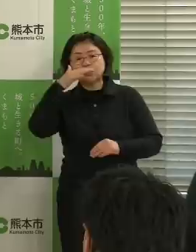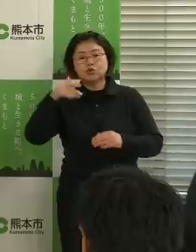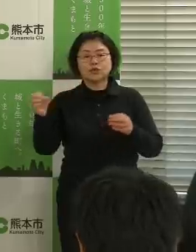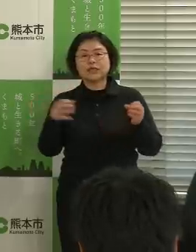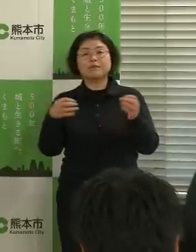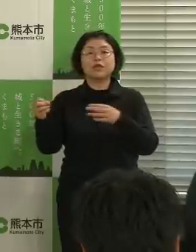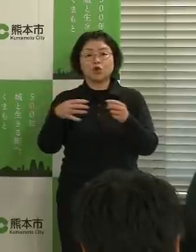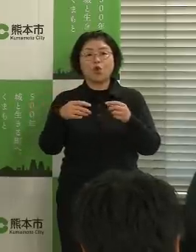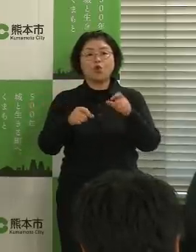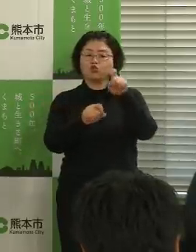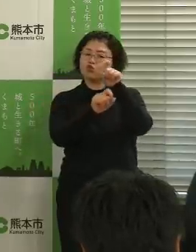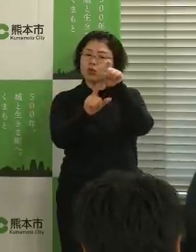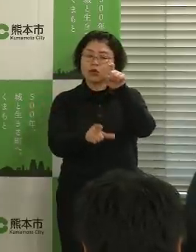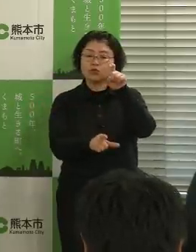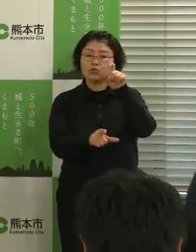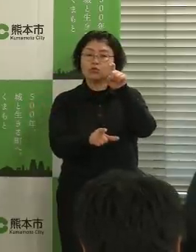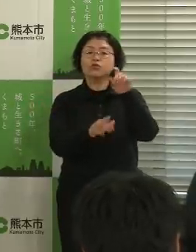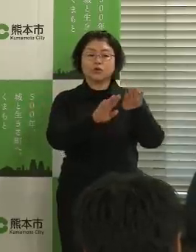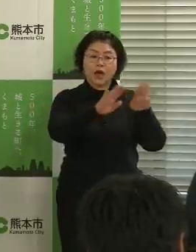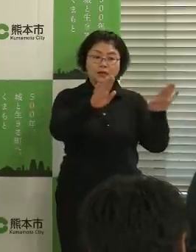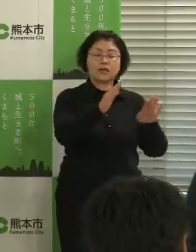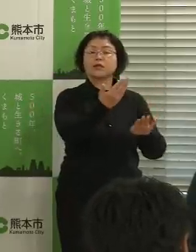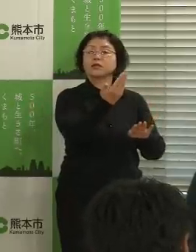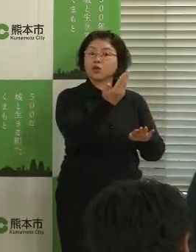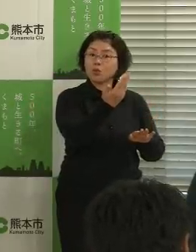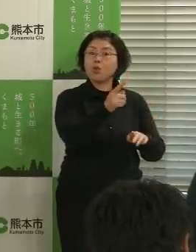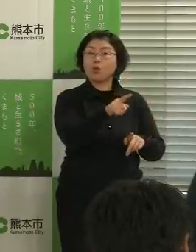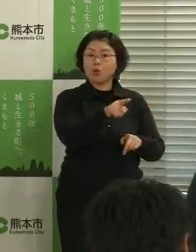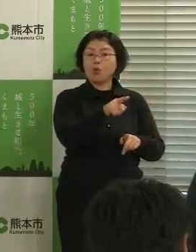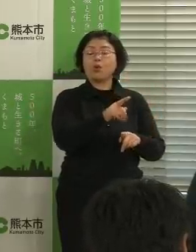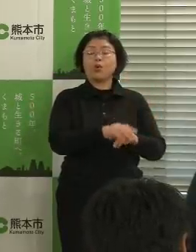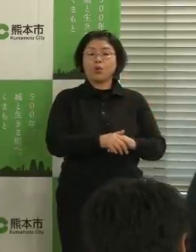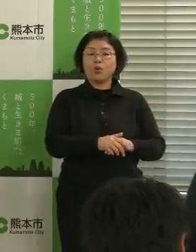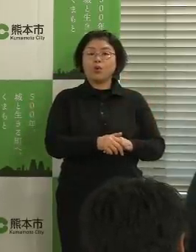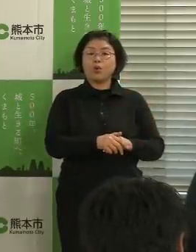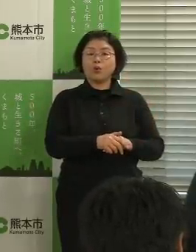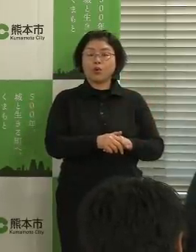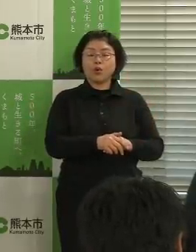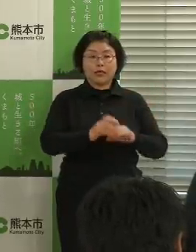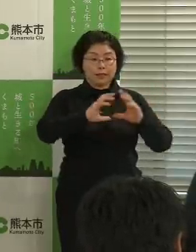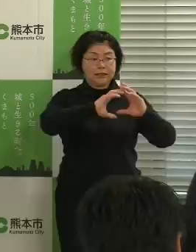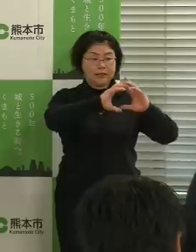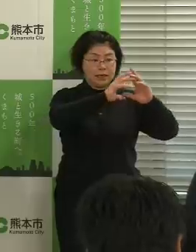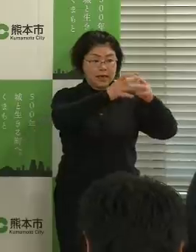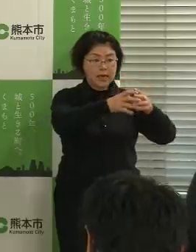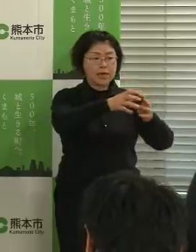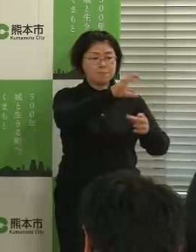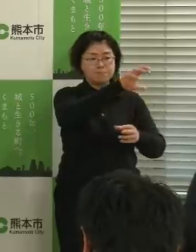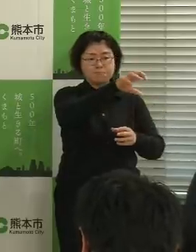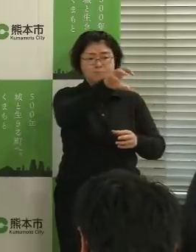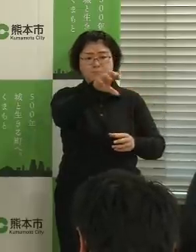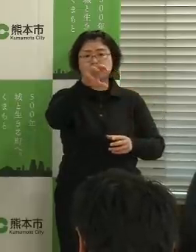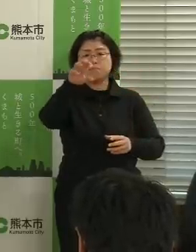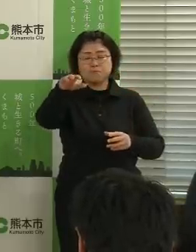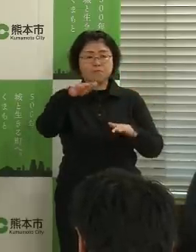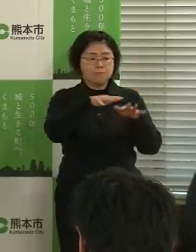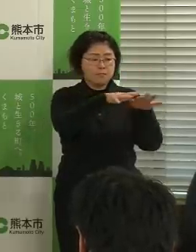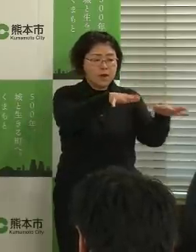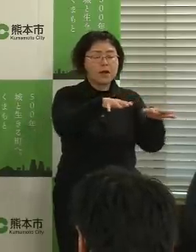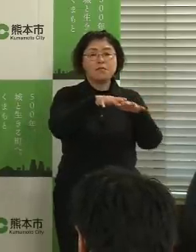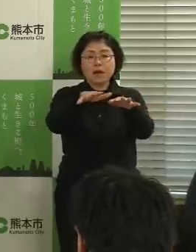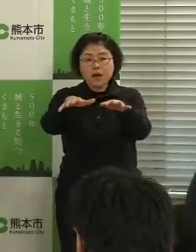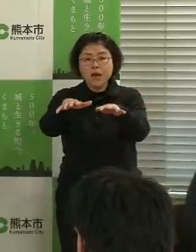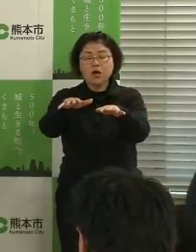の開催なんですけれども、まだ世界各地でですね、この感染の状況というの